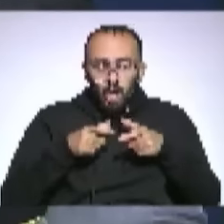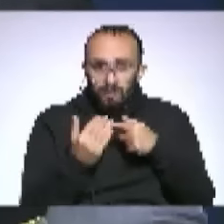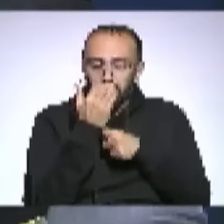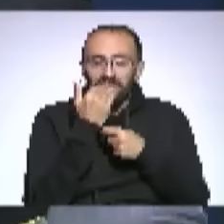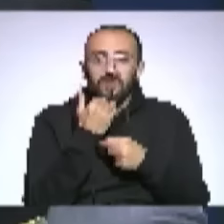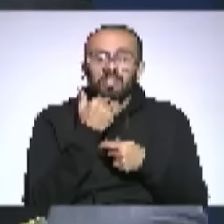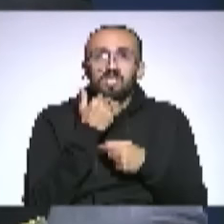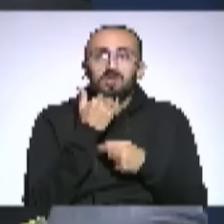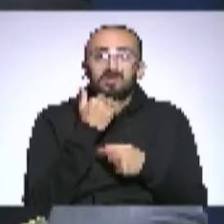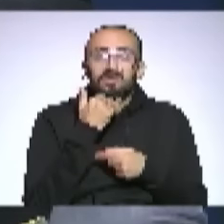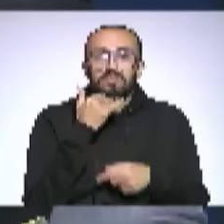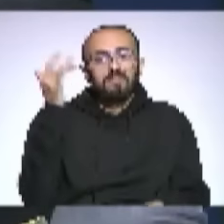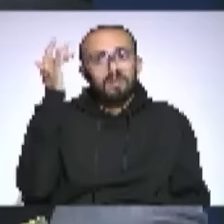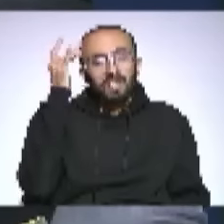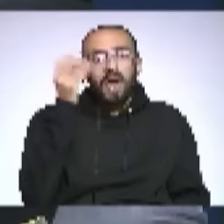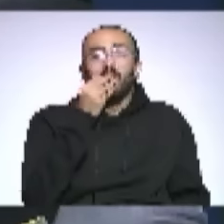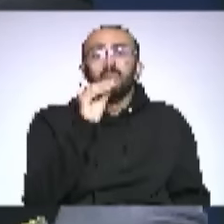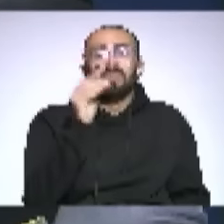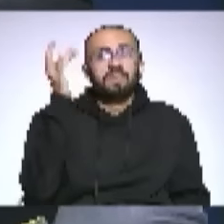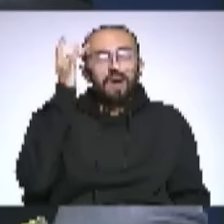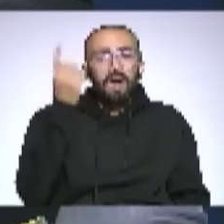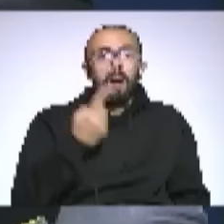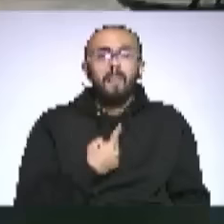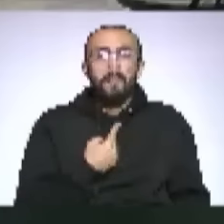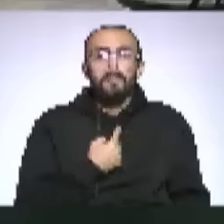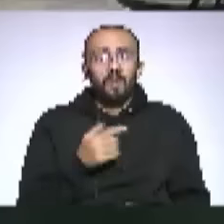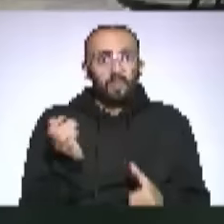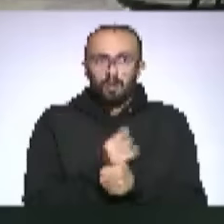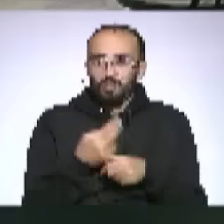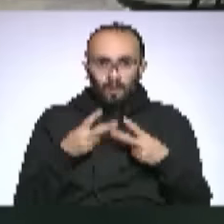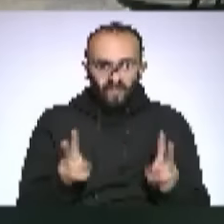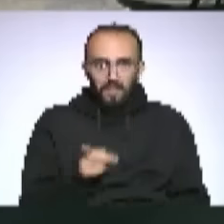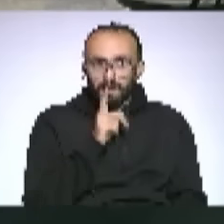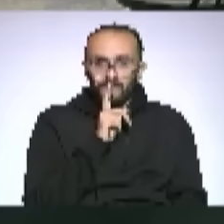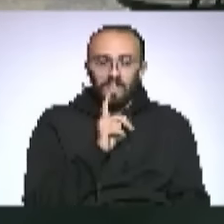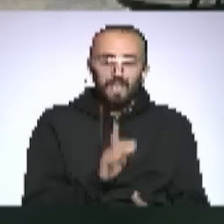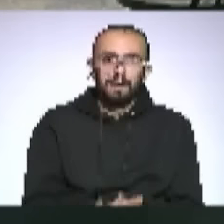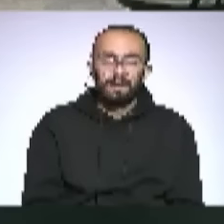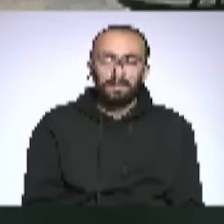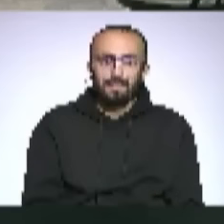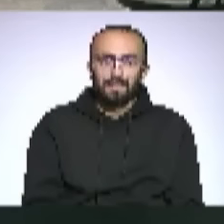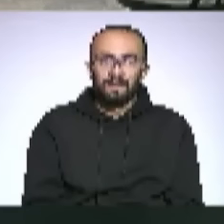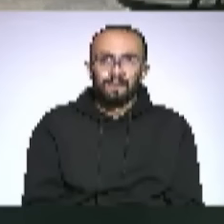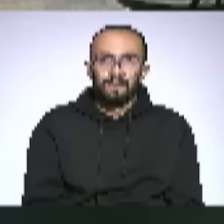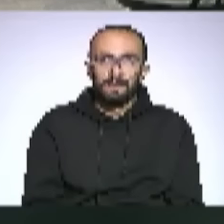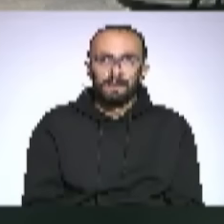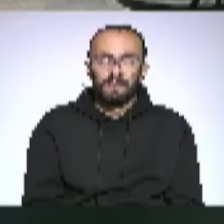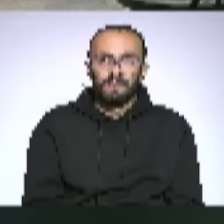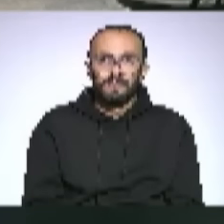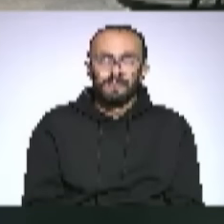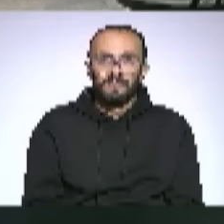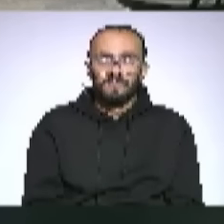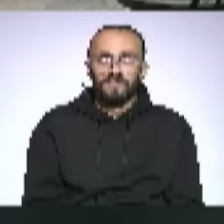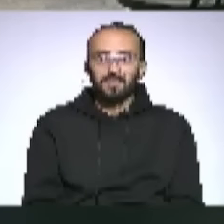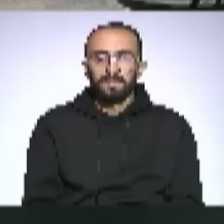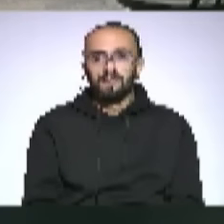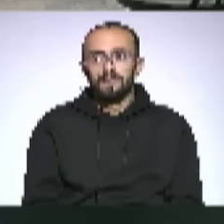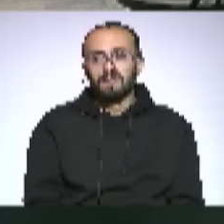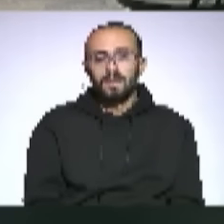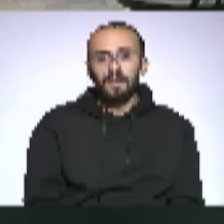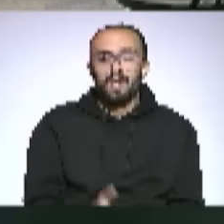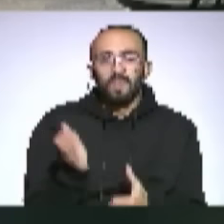بيتشر انا عمل اكل ايه وجوزك موافق وجوزي موافق لا مش جو موافق مضطر لو انا عايز اعمل